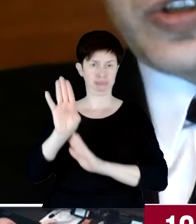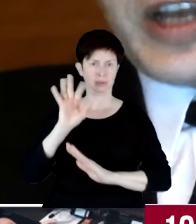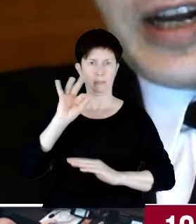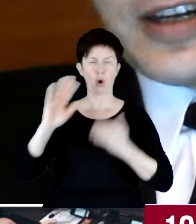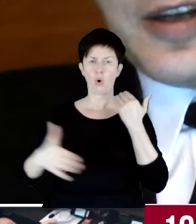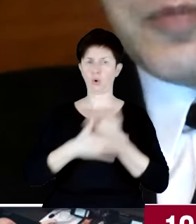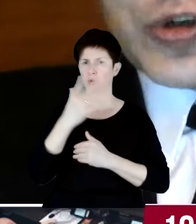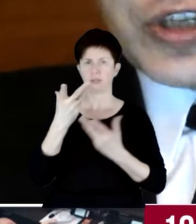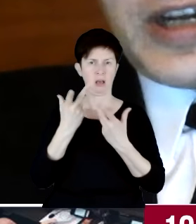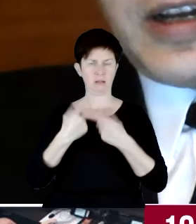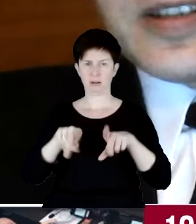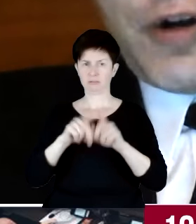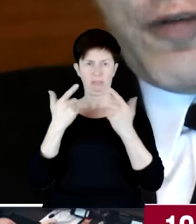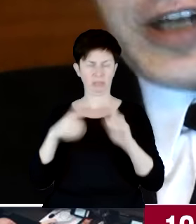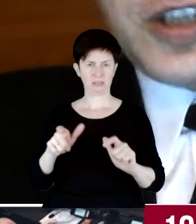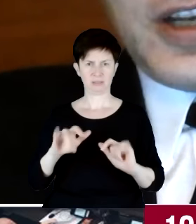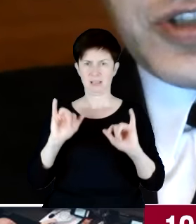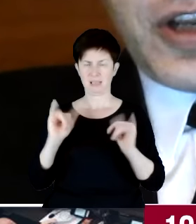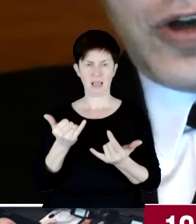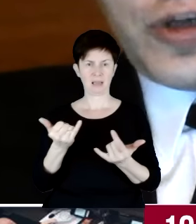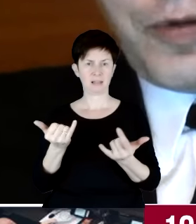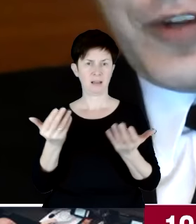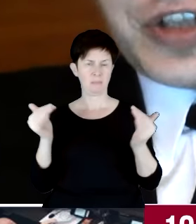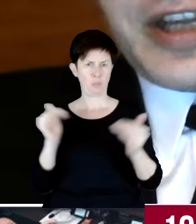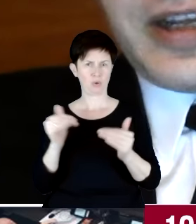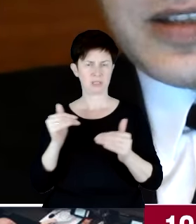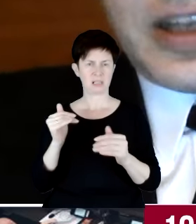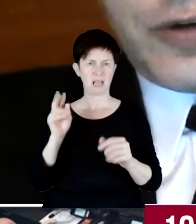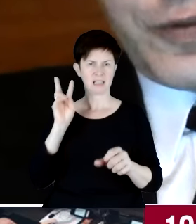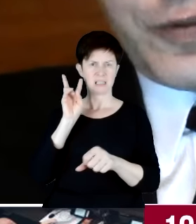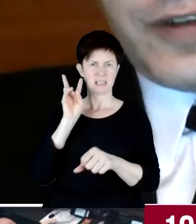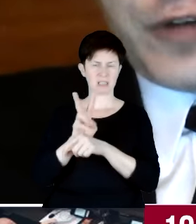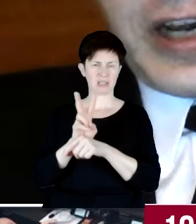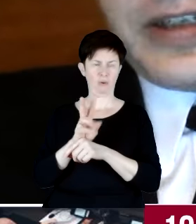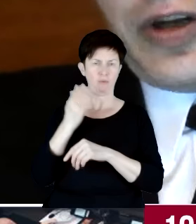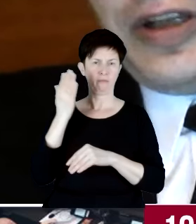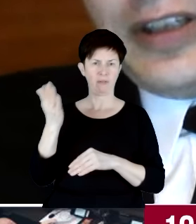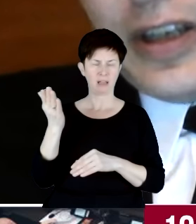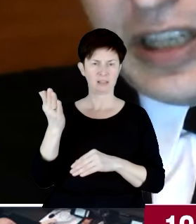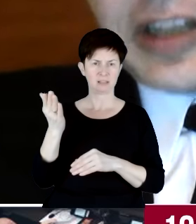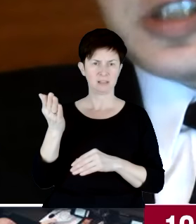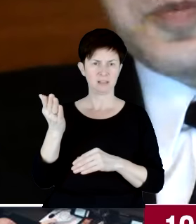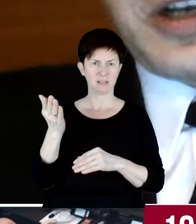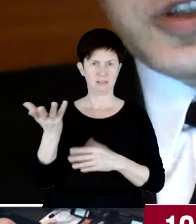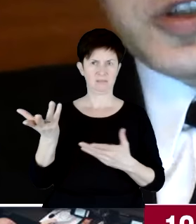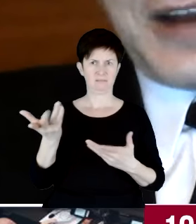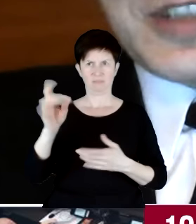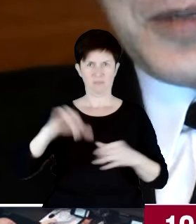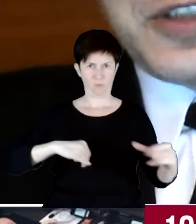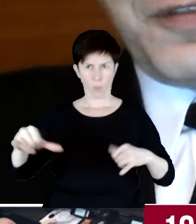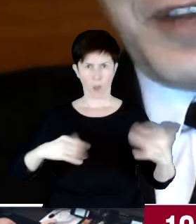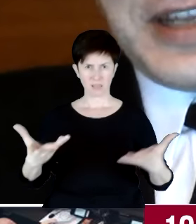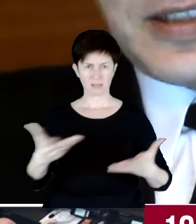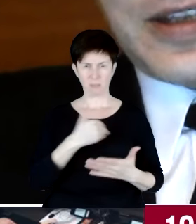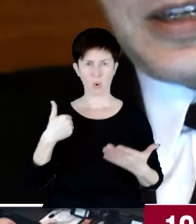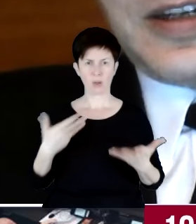realizuje, no to jak można zaufać, jeżeli chodzi o powierzenie sterów władzy? No i tego